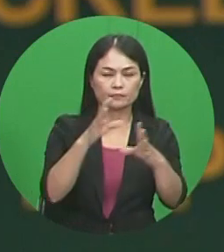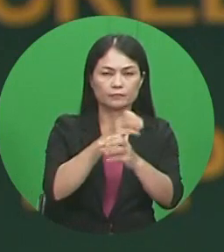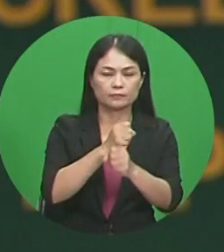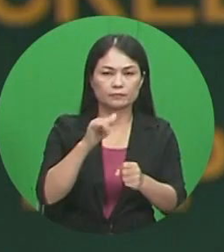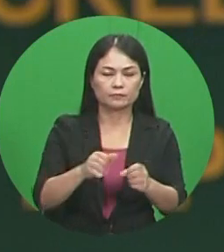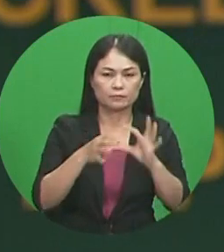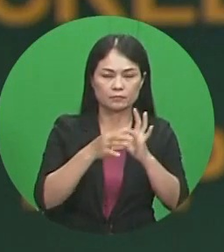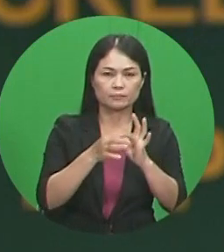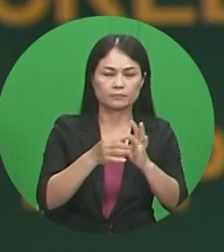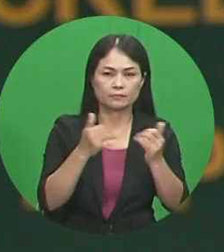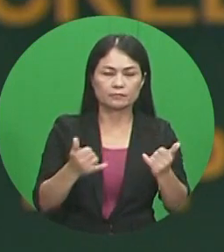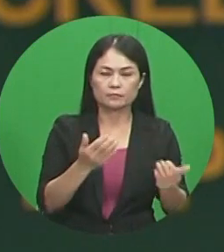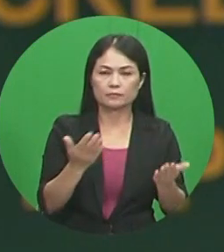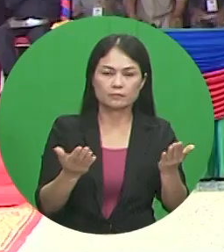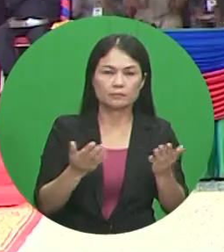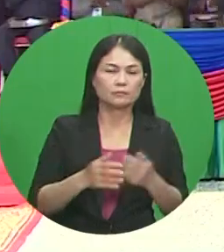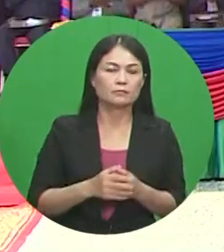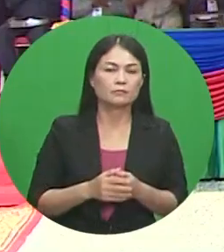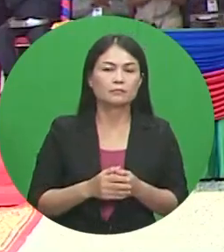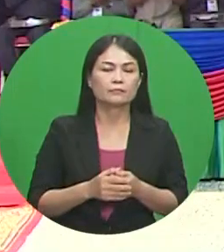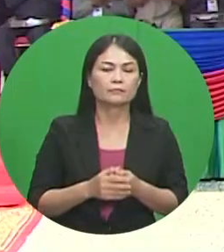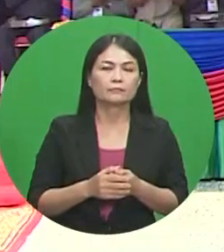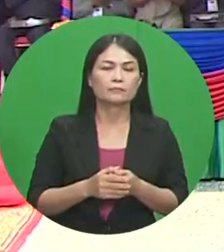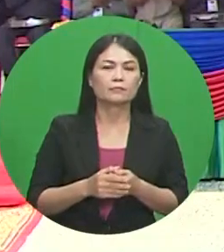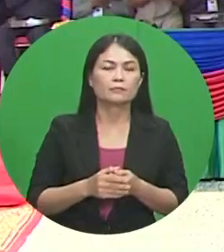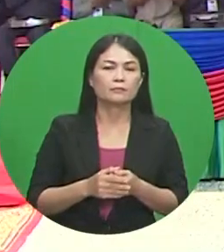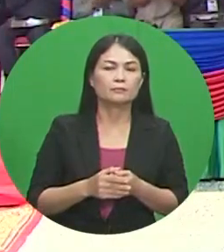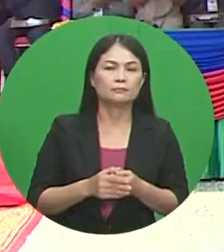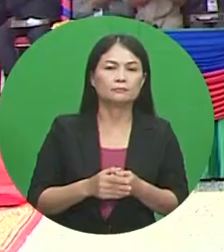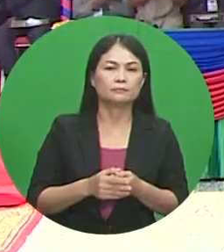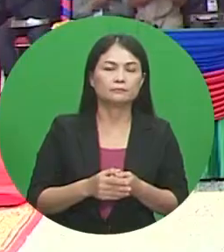ននៅទំនាក់ទំនងនេះយ៉ាងម៉េចសូមអរគុណ